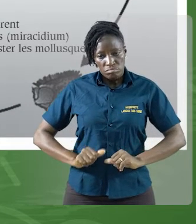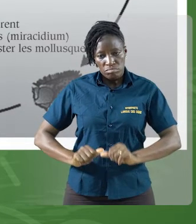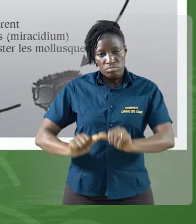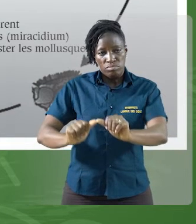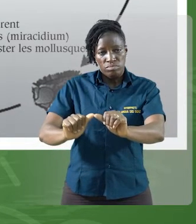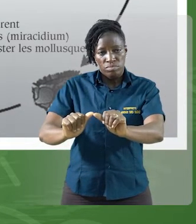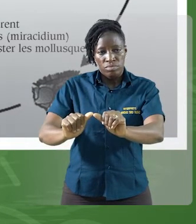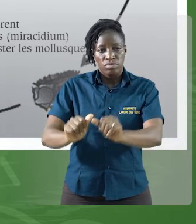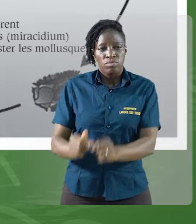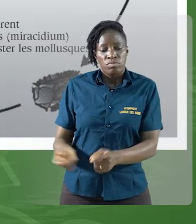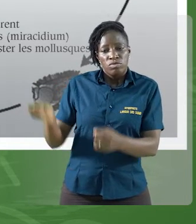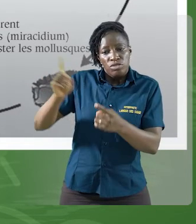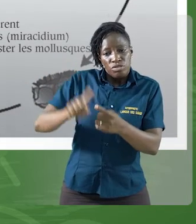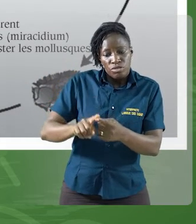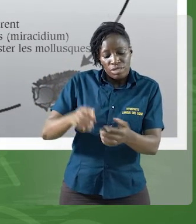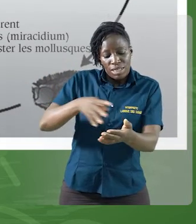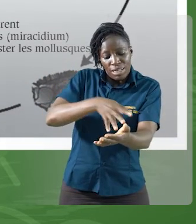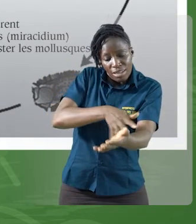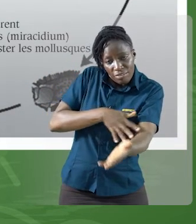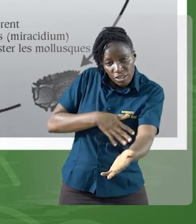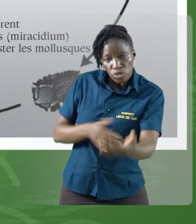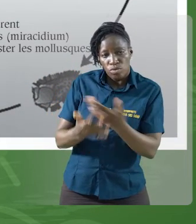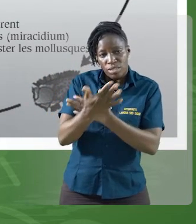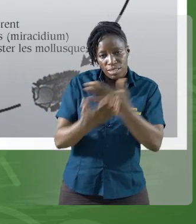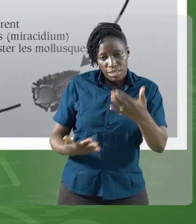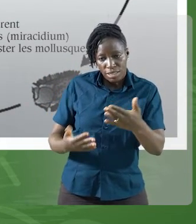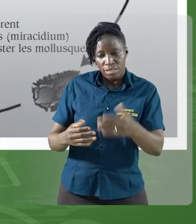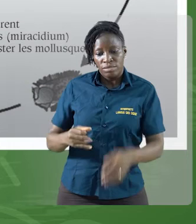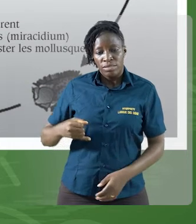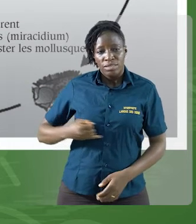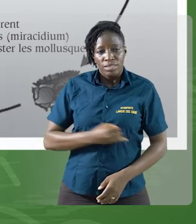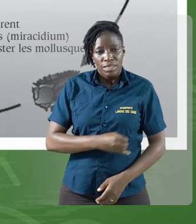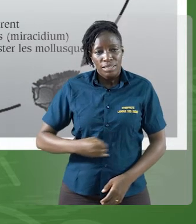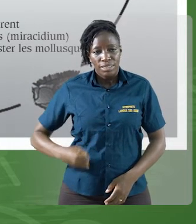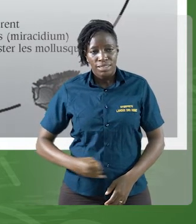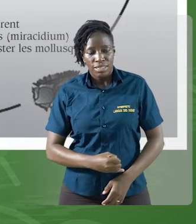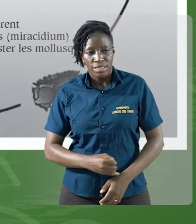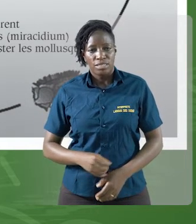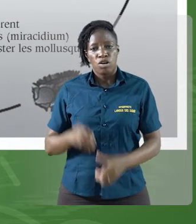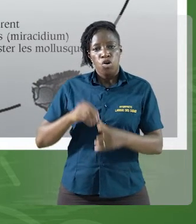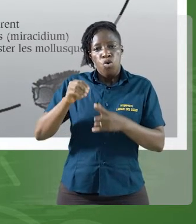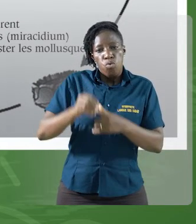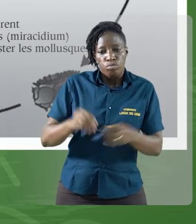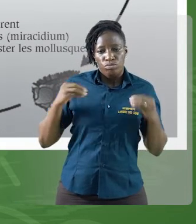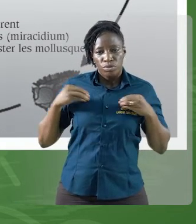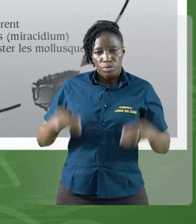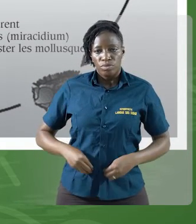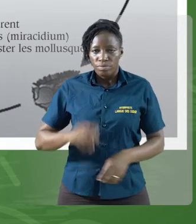migration des schistosomes dans les vaisseaux sanguins de l'intestin ou de la vessie